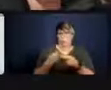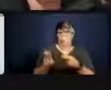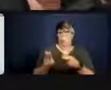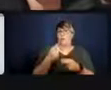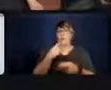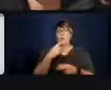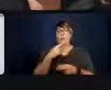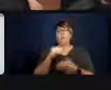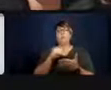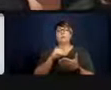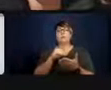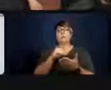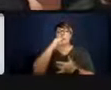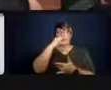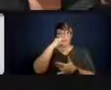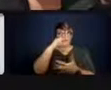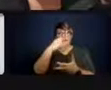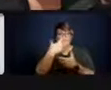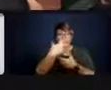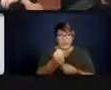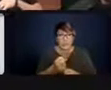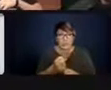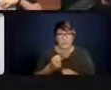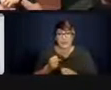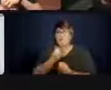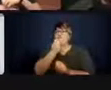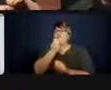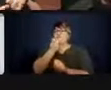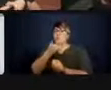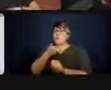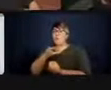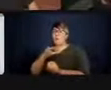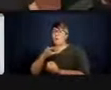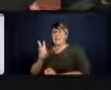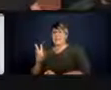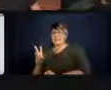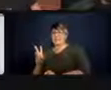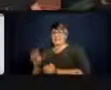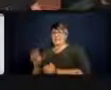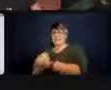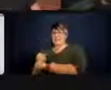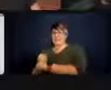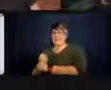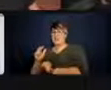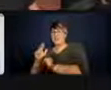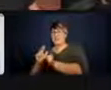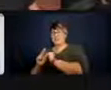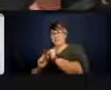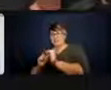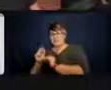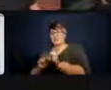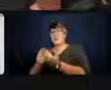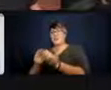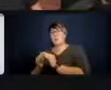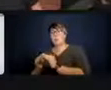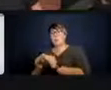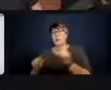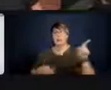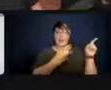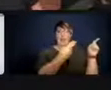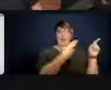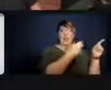لها دور مهم للغاية، ولكن أيضا ثلاثة أعوام يمكث فيها الطلبة